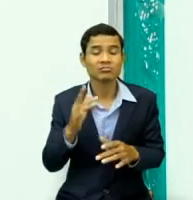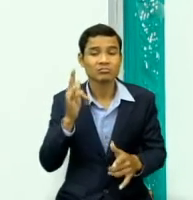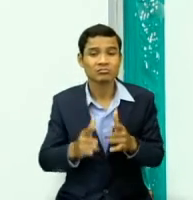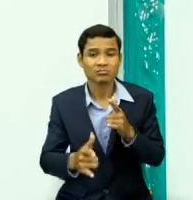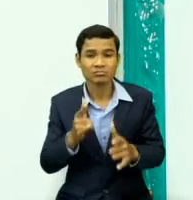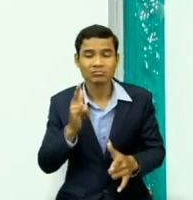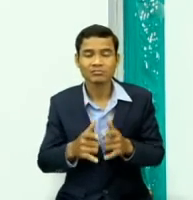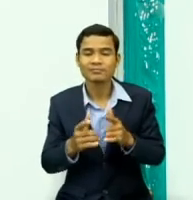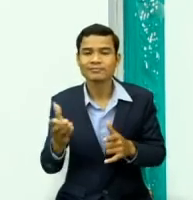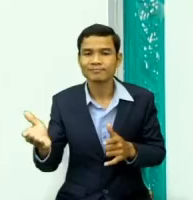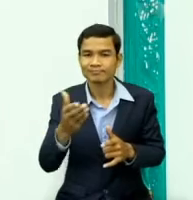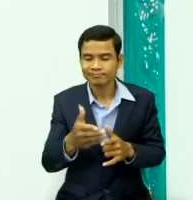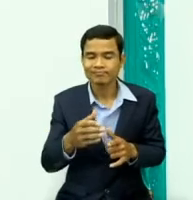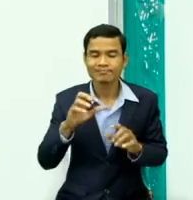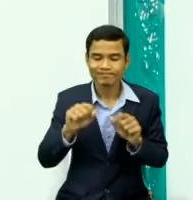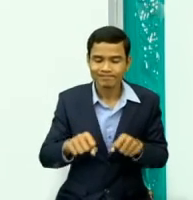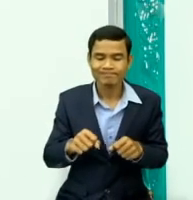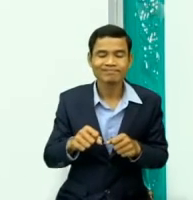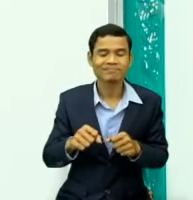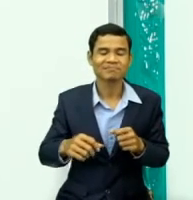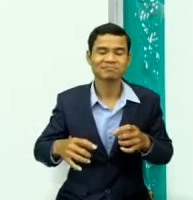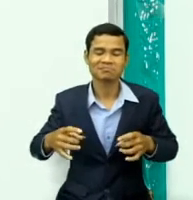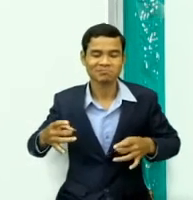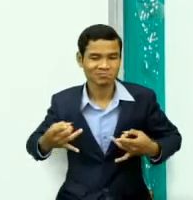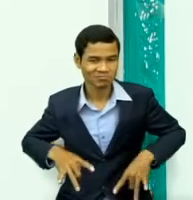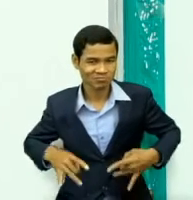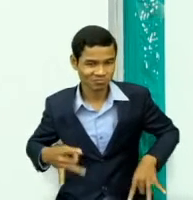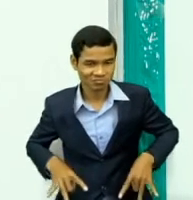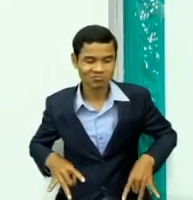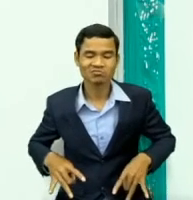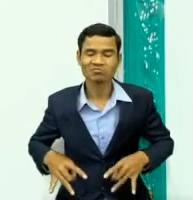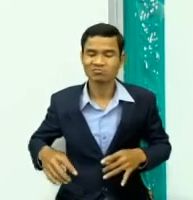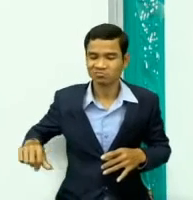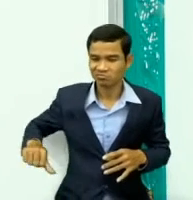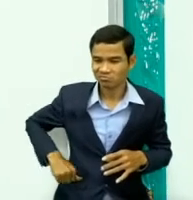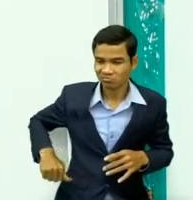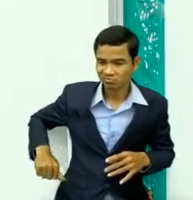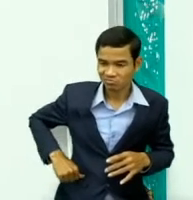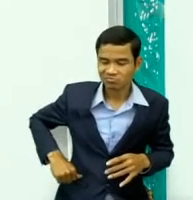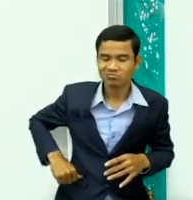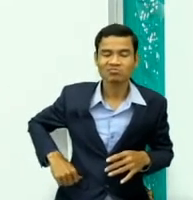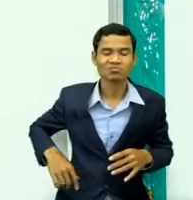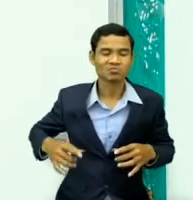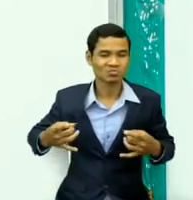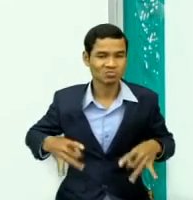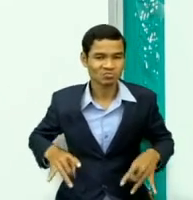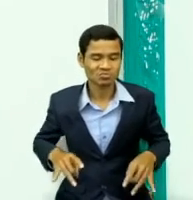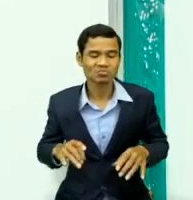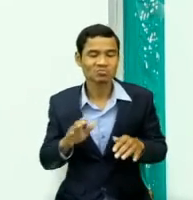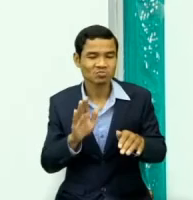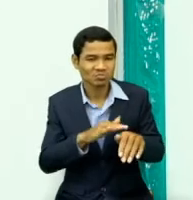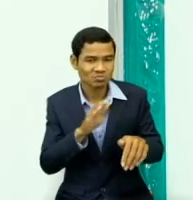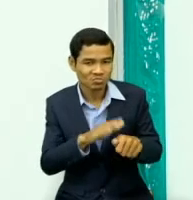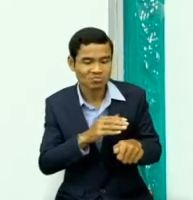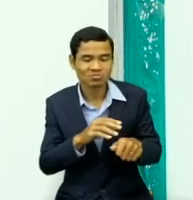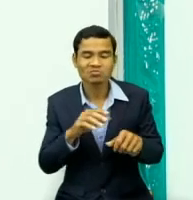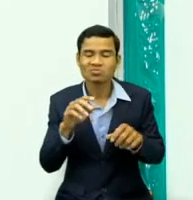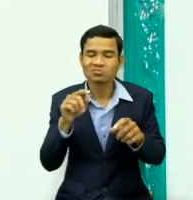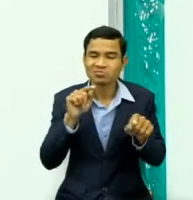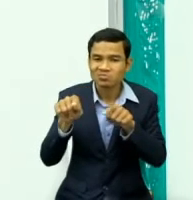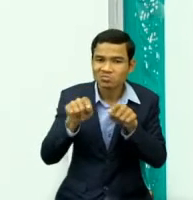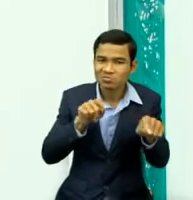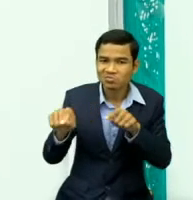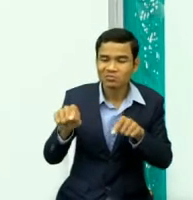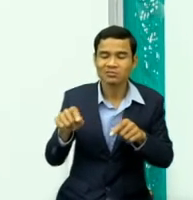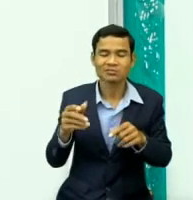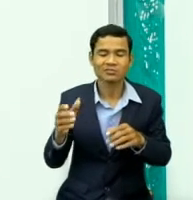miên nè đai mộ rồi nhẹ để nhảy con đôi chị bê con còn bông riêng chị đám lại ta công tay phô đêm đấy con chà